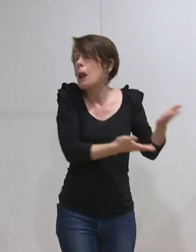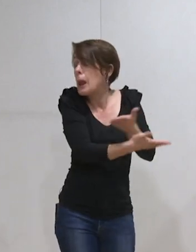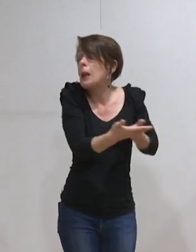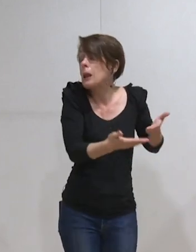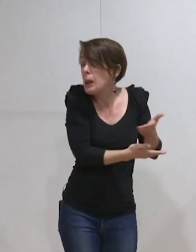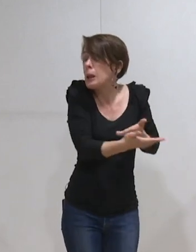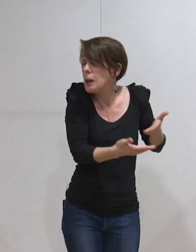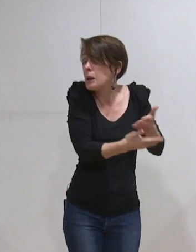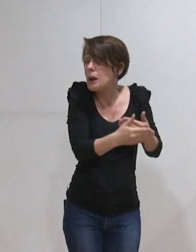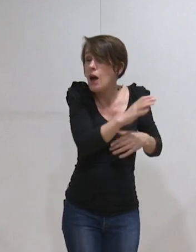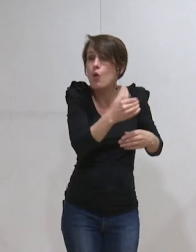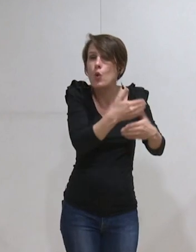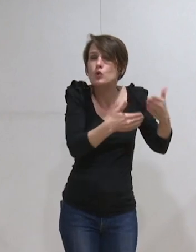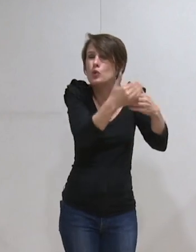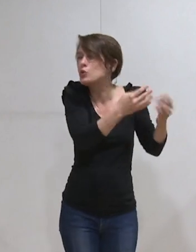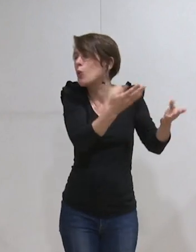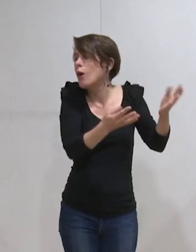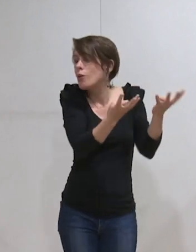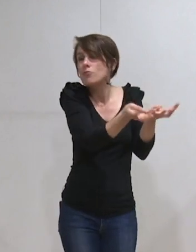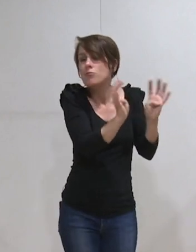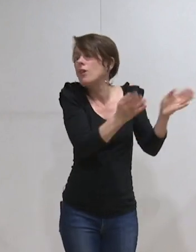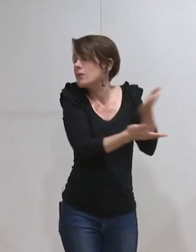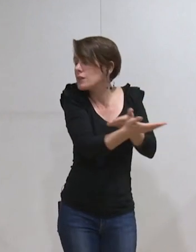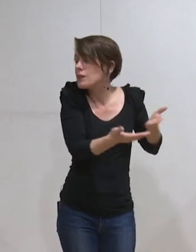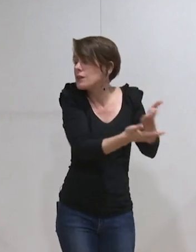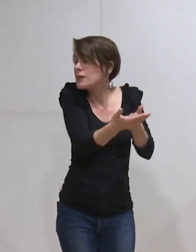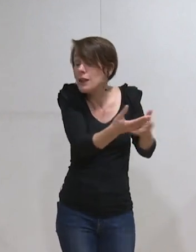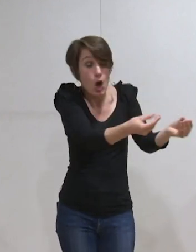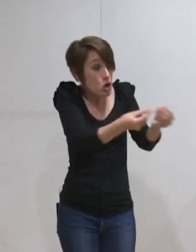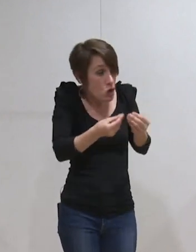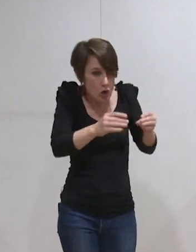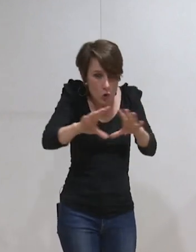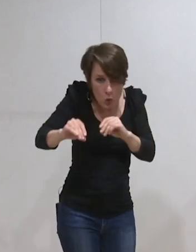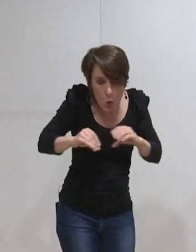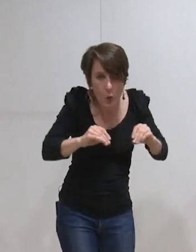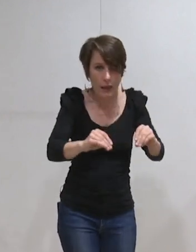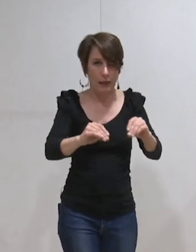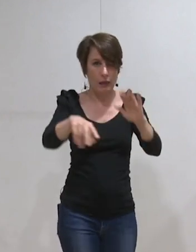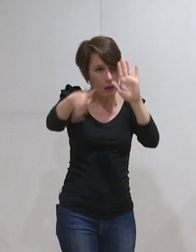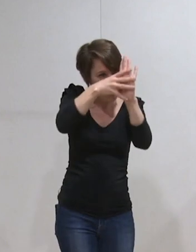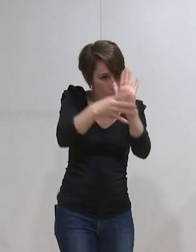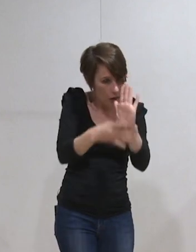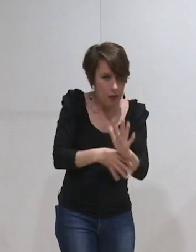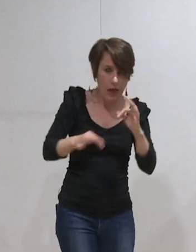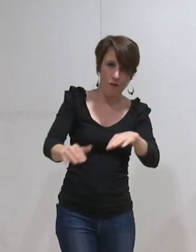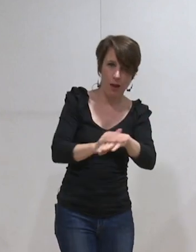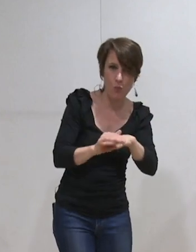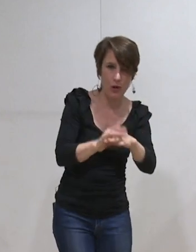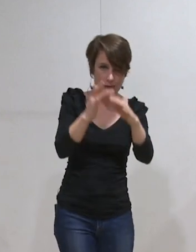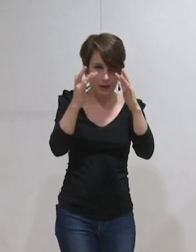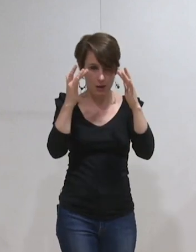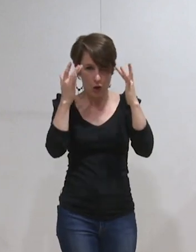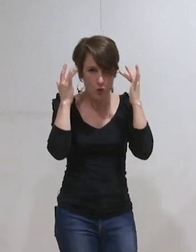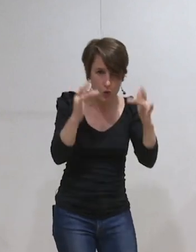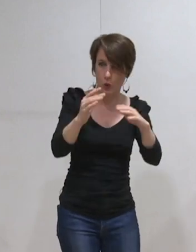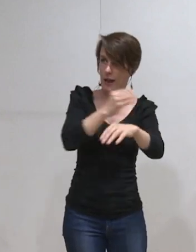coconstructions quand est-ce qu'on va avoir les critères d'une politique publique dans cette ville à travers la le sportif le culturel